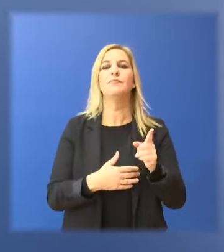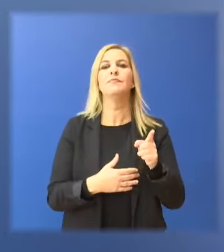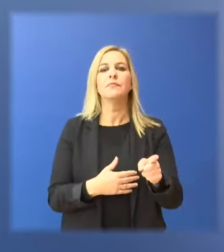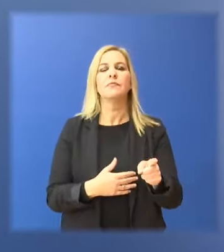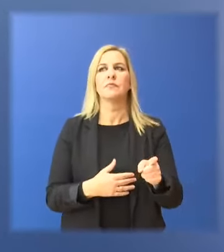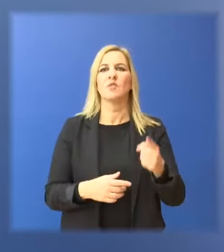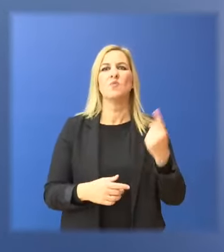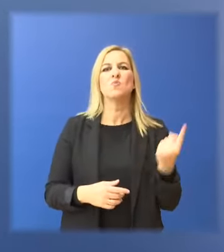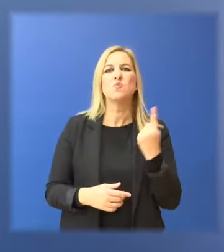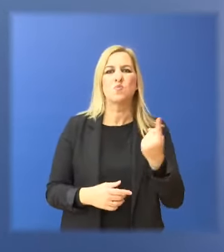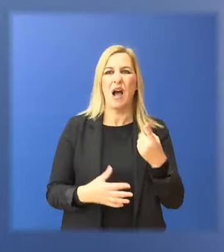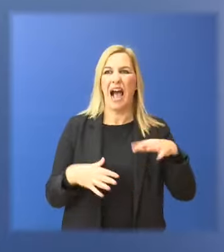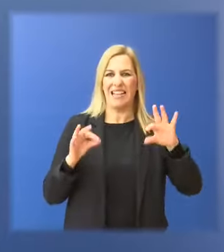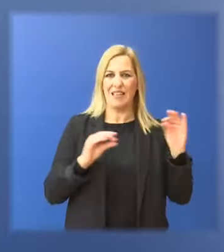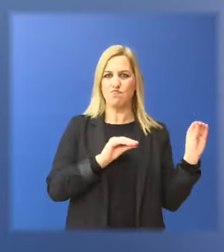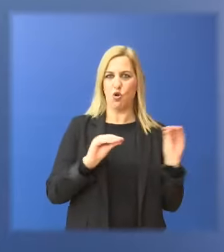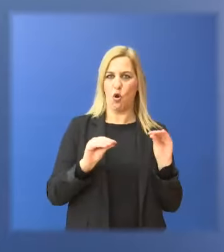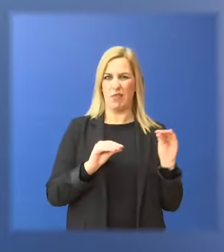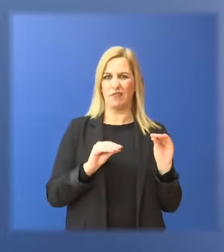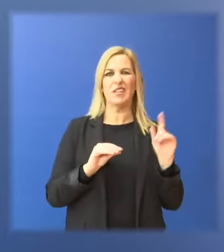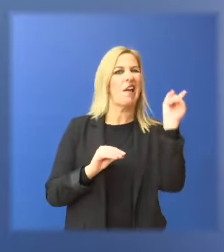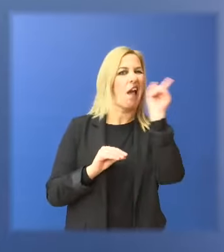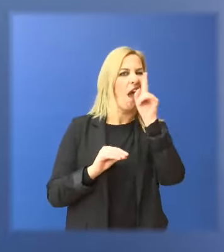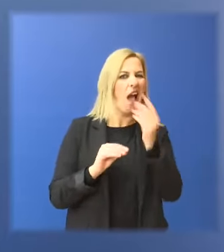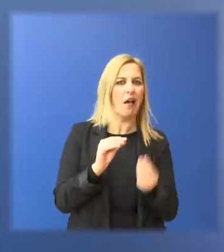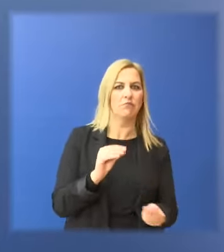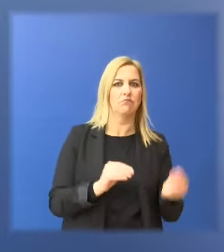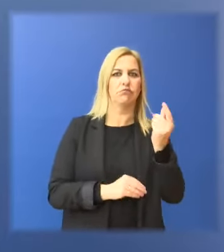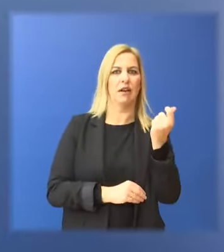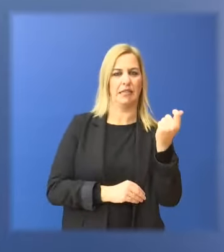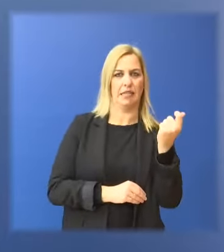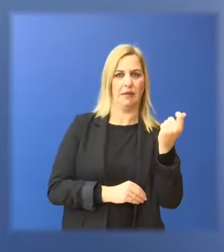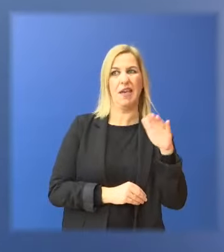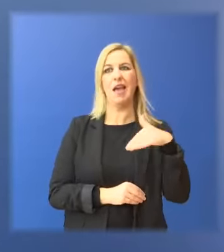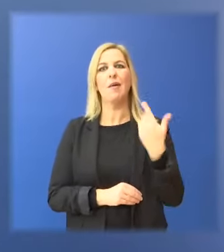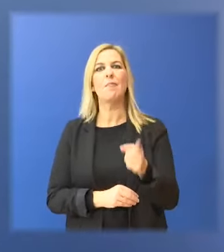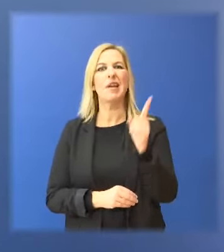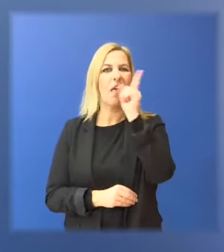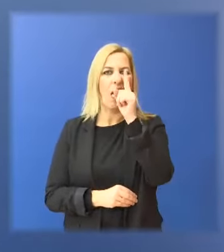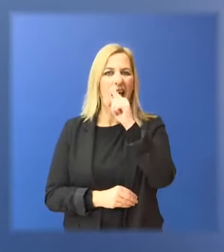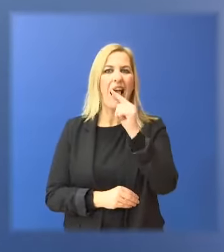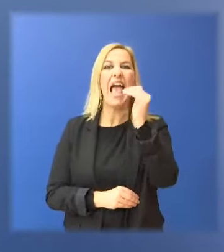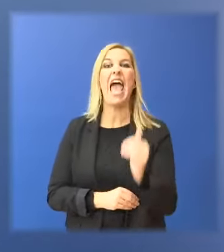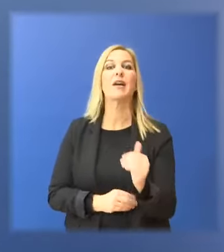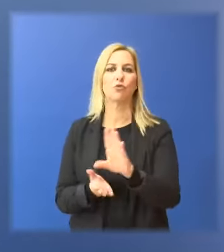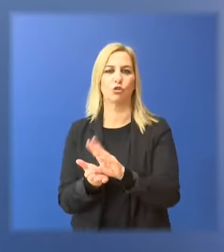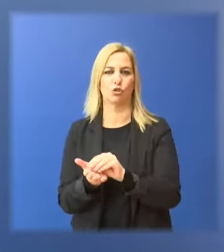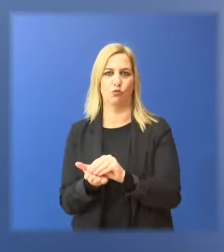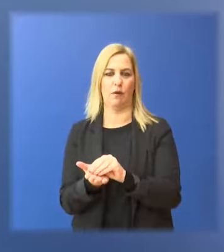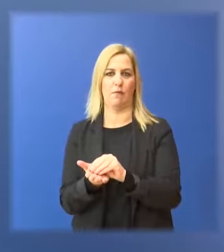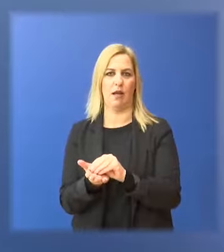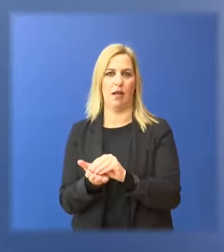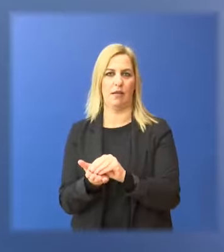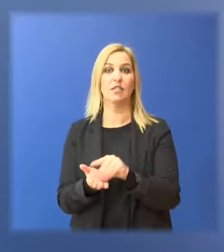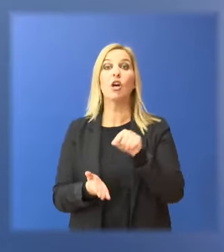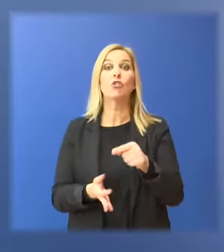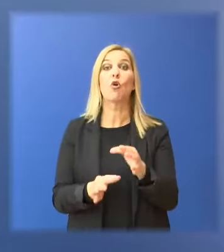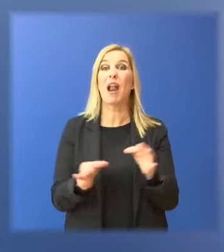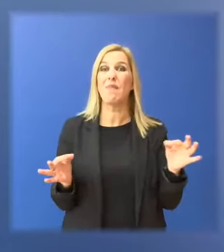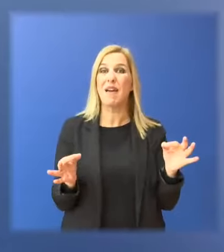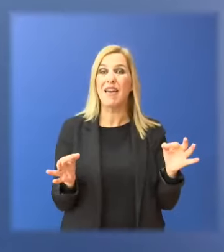τεχνητά την αρχική τιμή και επ' αυτής να δίνουν υψηλές και μόνιμες εκπτώσεις προς τα σούπερ μάρκετ. Με το μέτρο αυτό